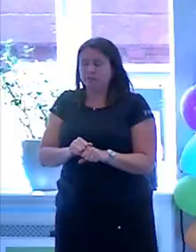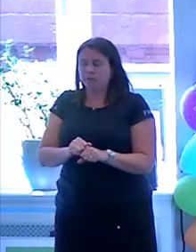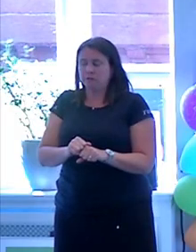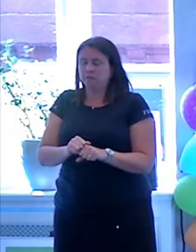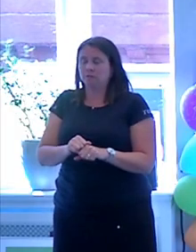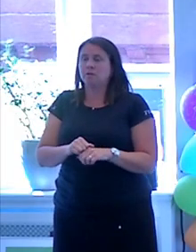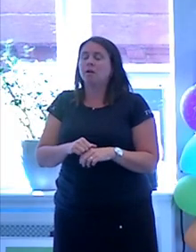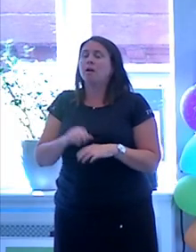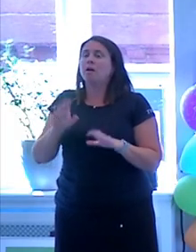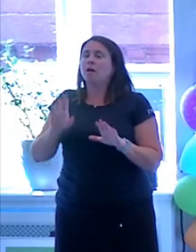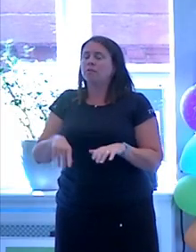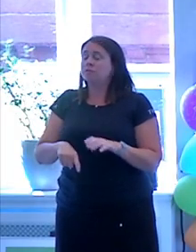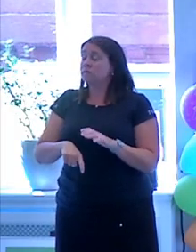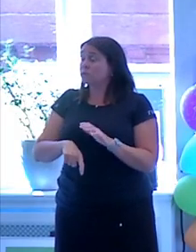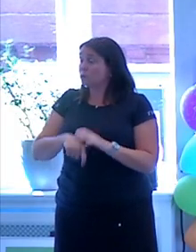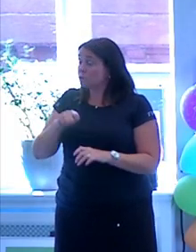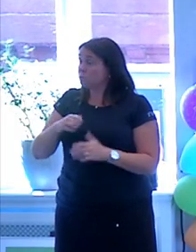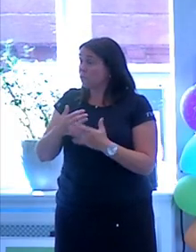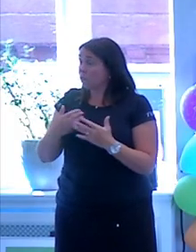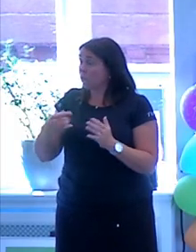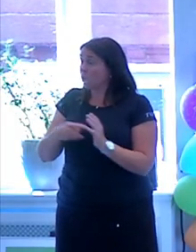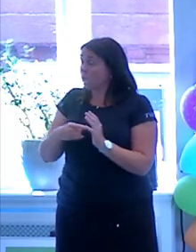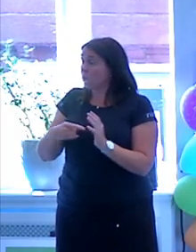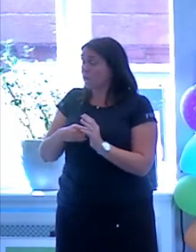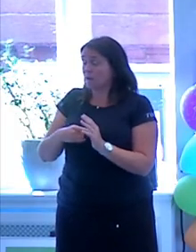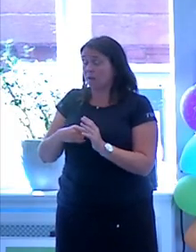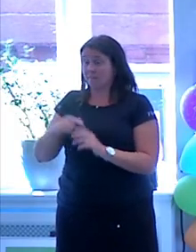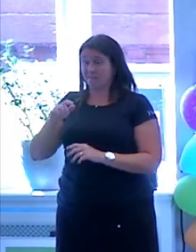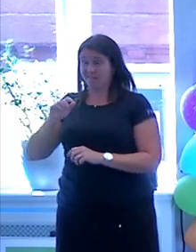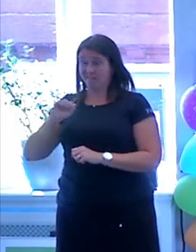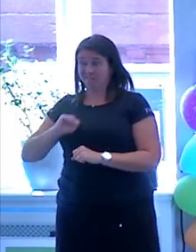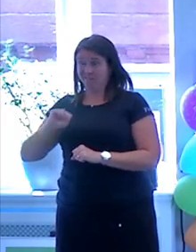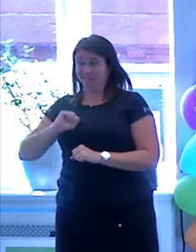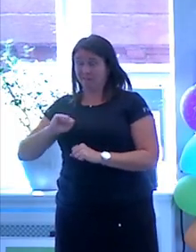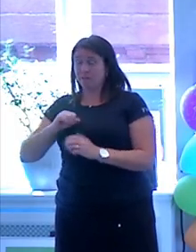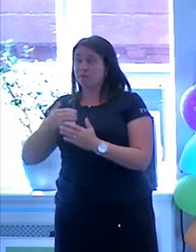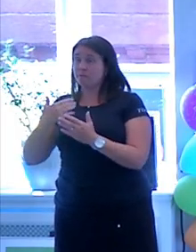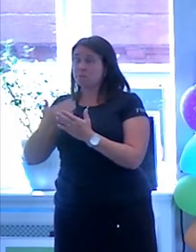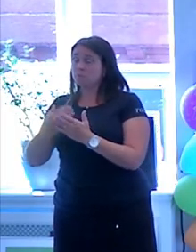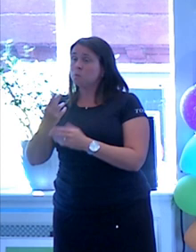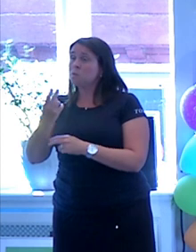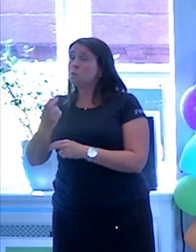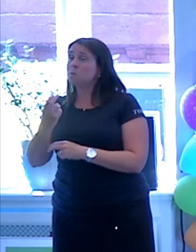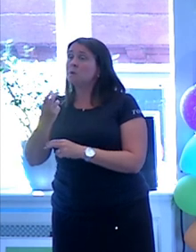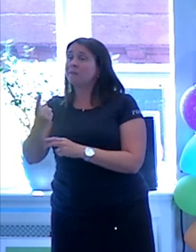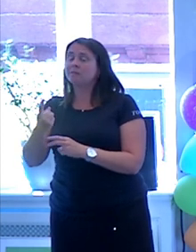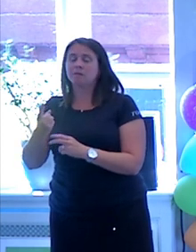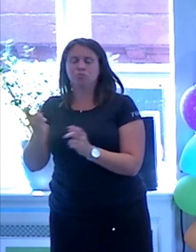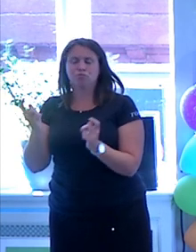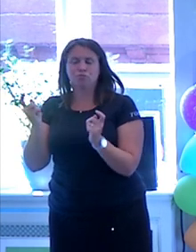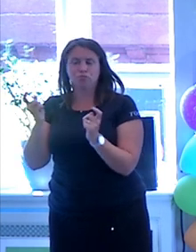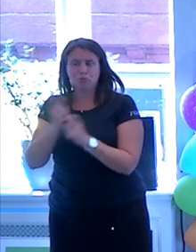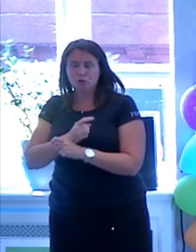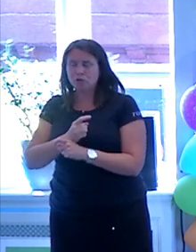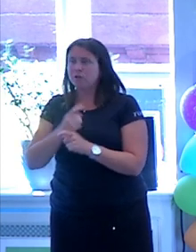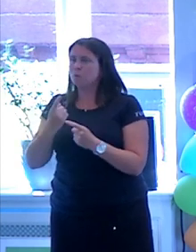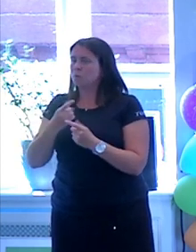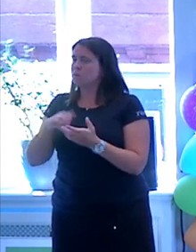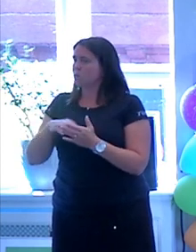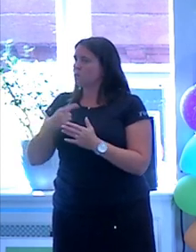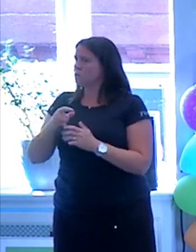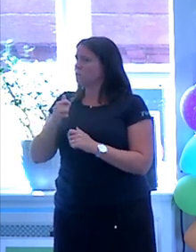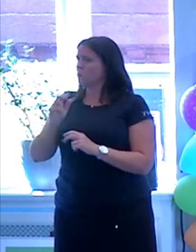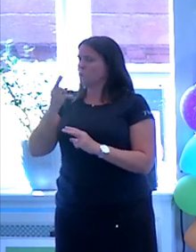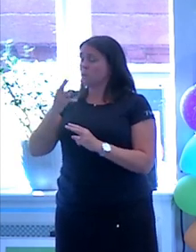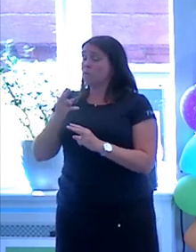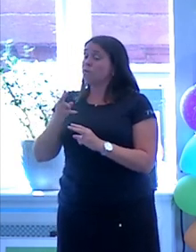nämnts flera gånger att vi har inte tid att vänta till 2021. Situationen är svår redan nu för någon som står